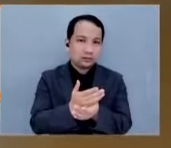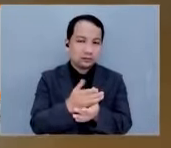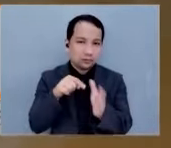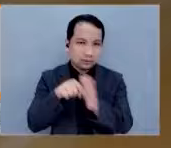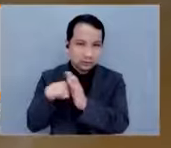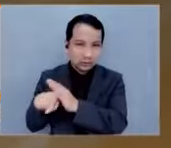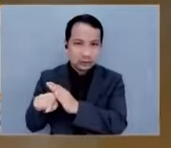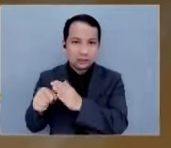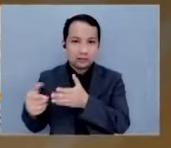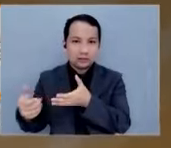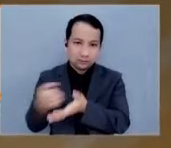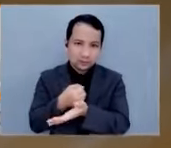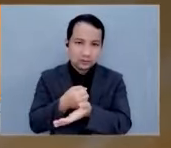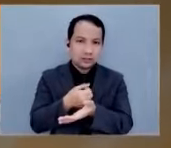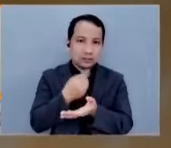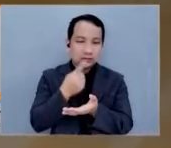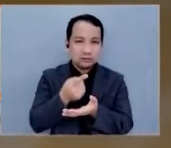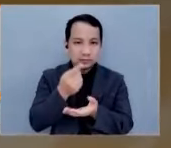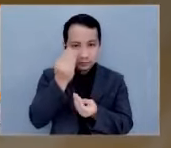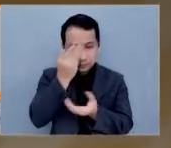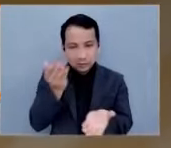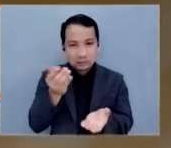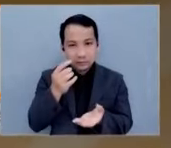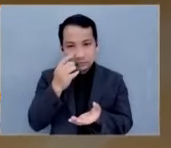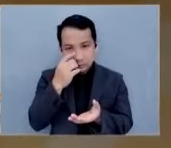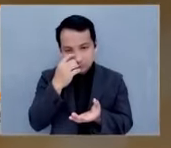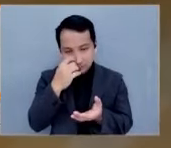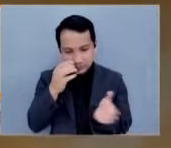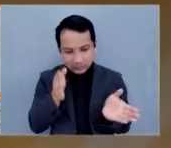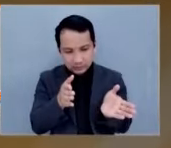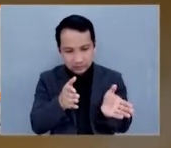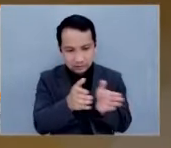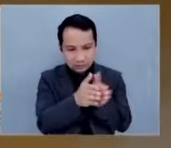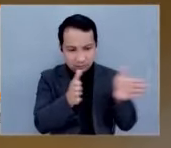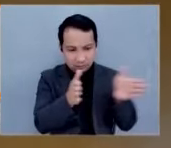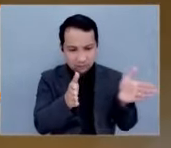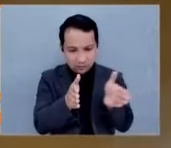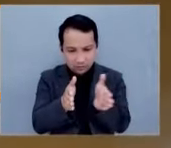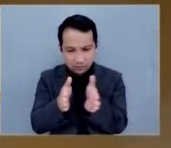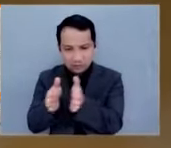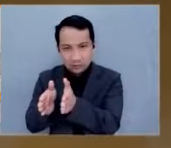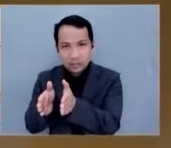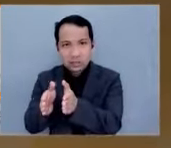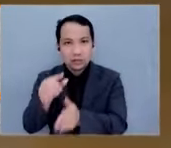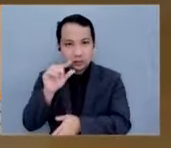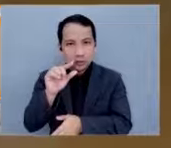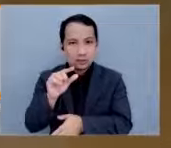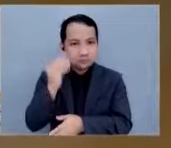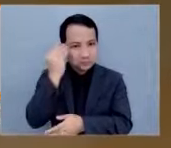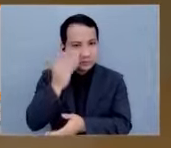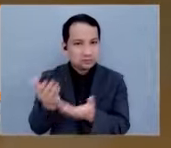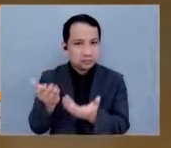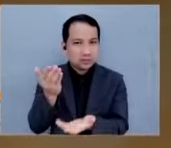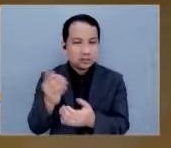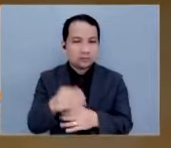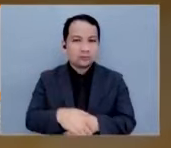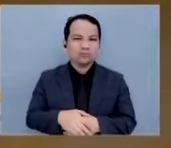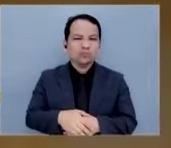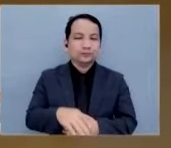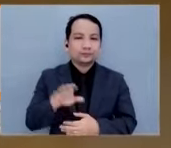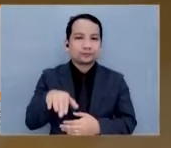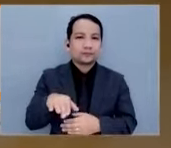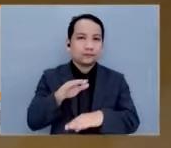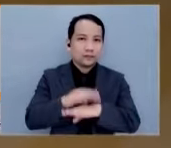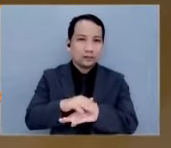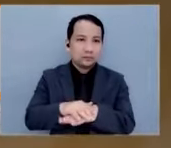nila is already yung paliit daw ng paliit. And according to them, their opinion is that this is a sign that